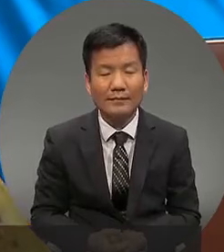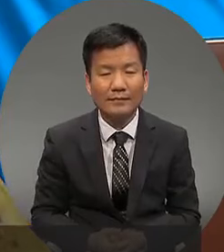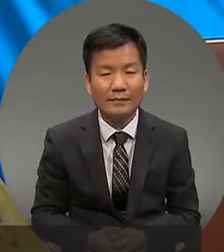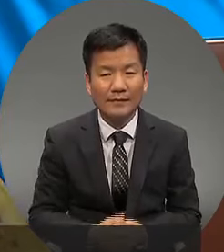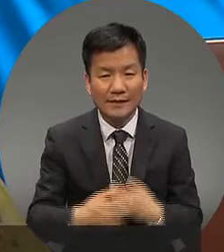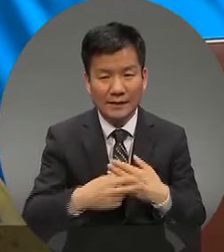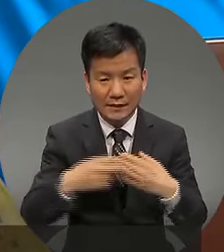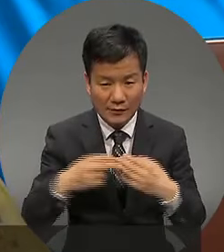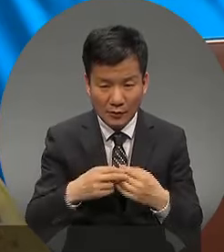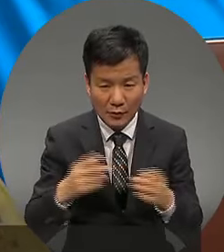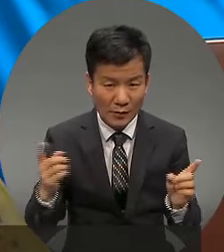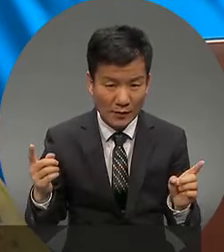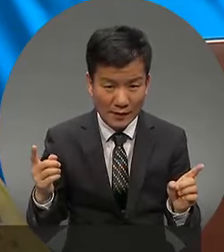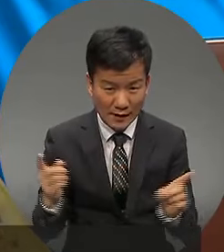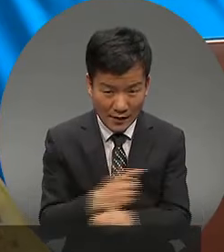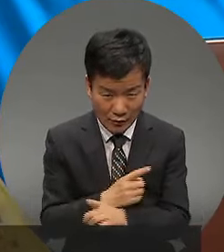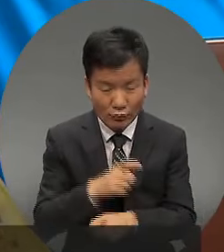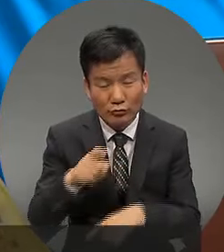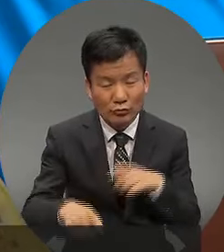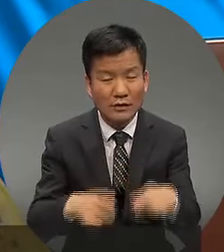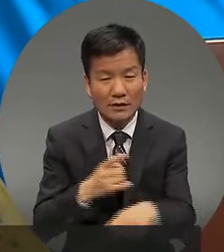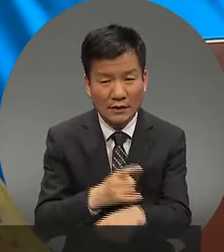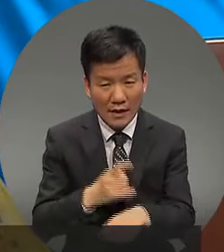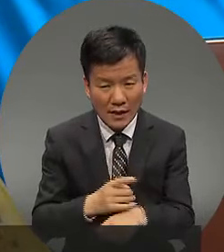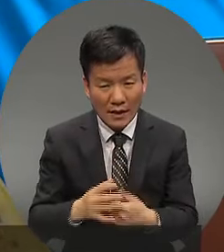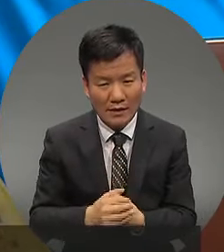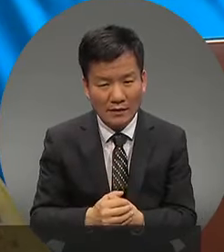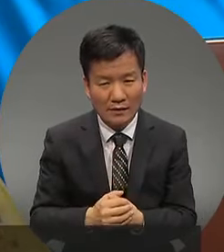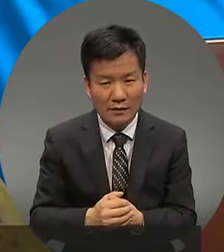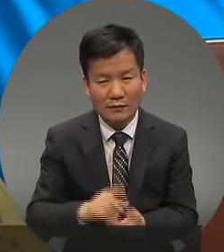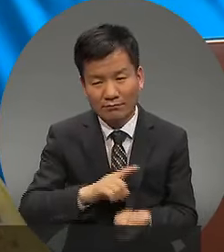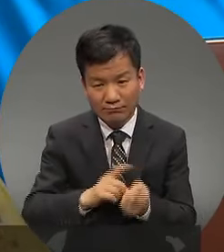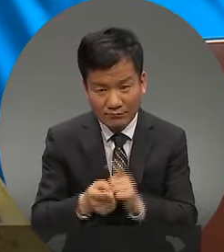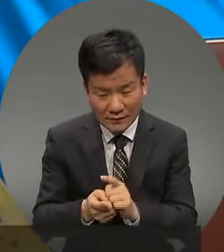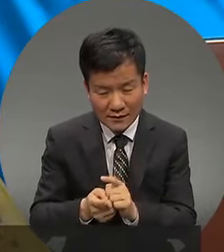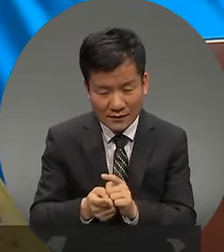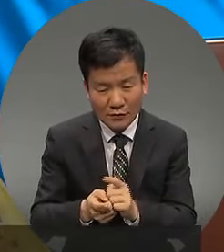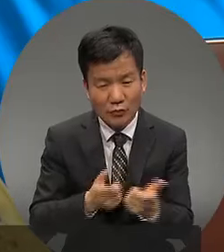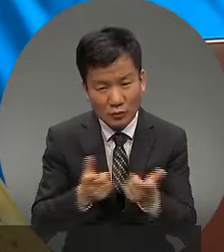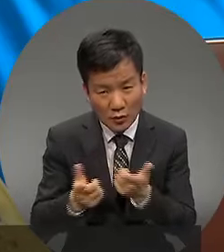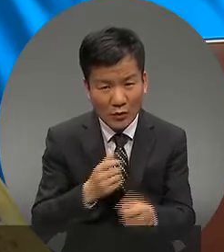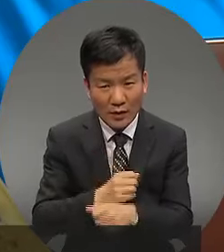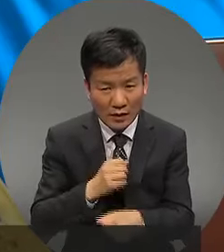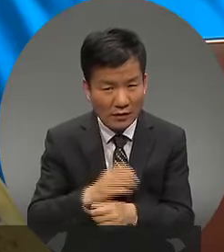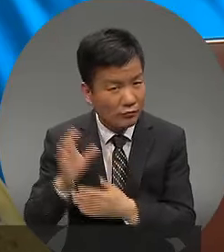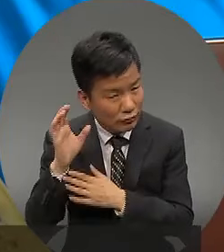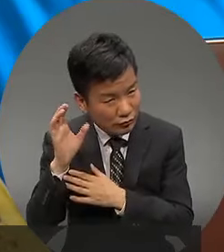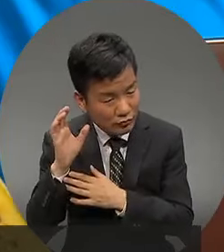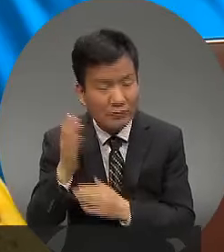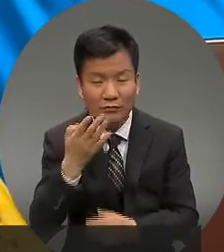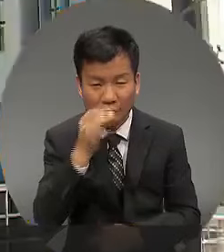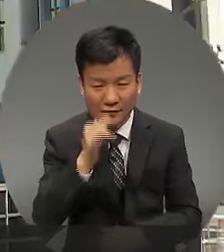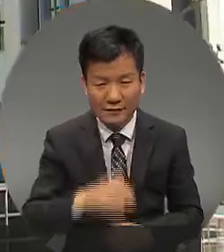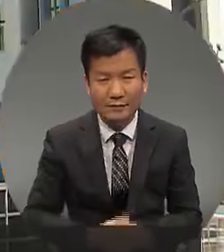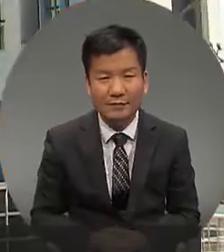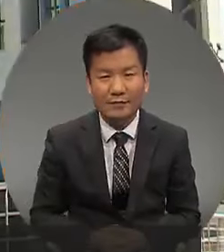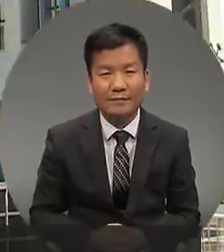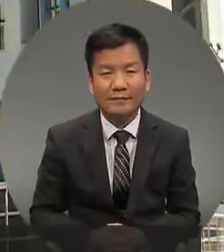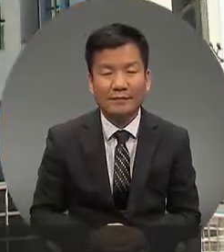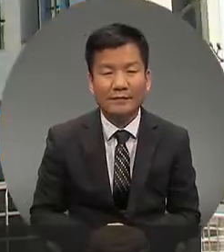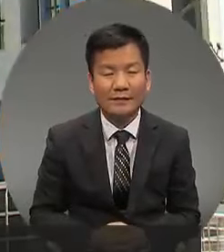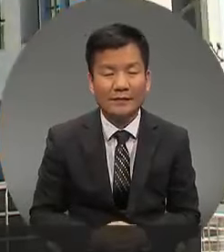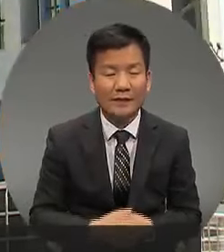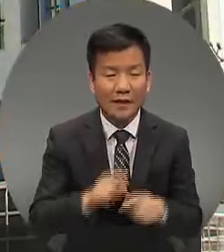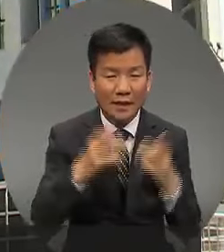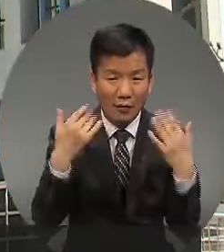개혁을 계속 추진하되 합리적 의견은 더 챙기고 귀기울이겠습니다 각